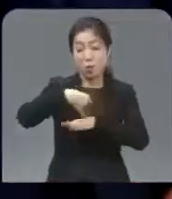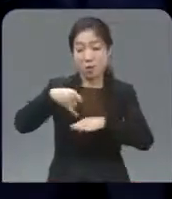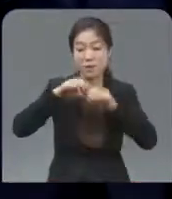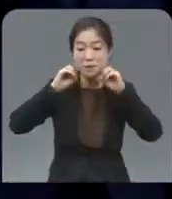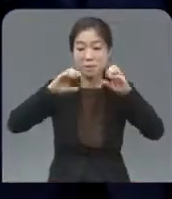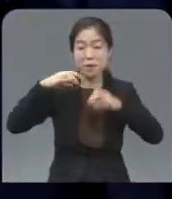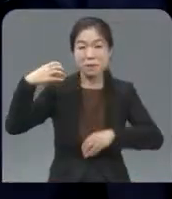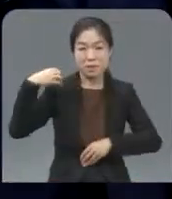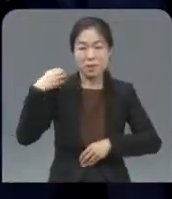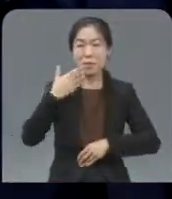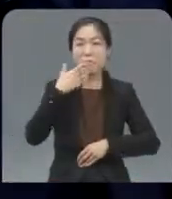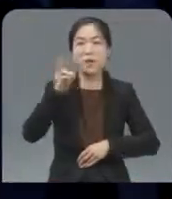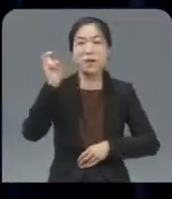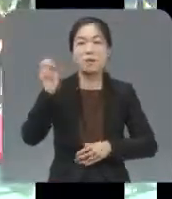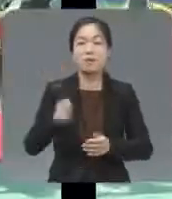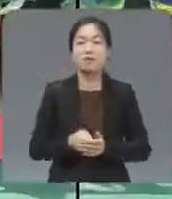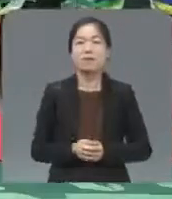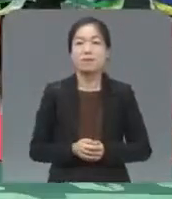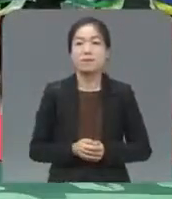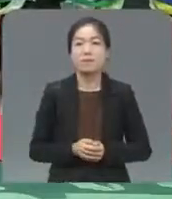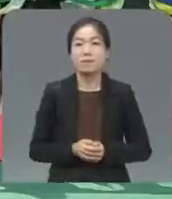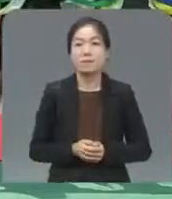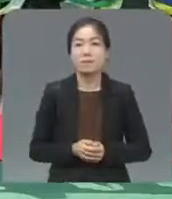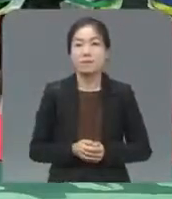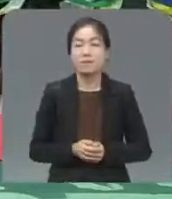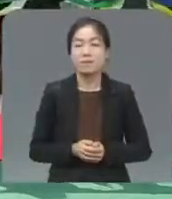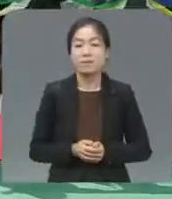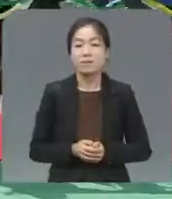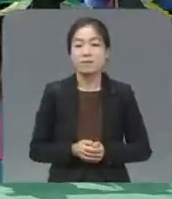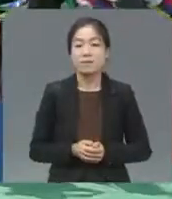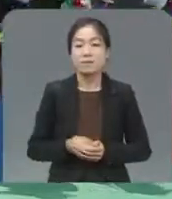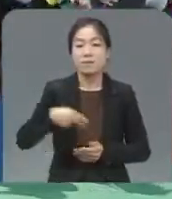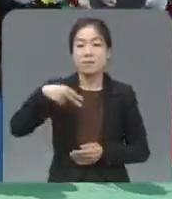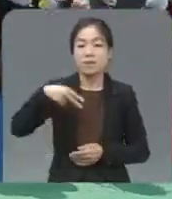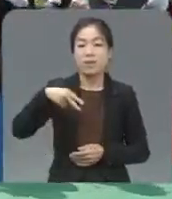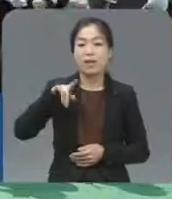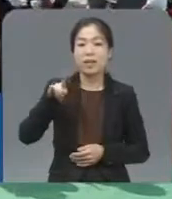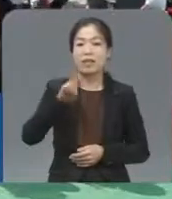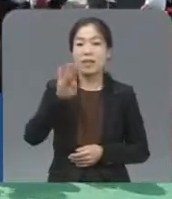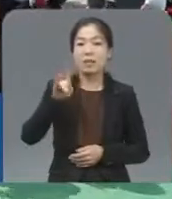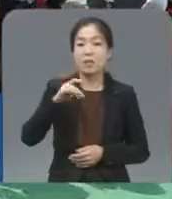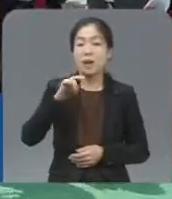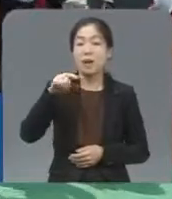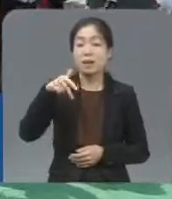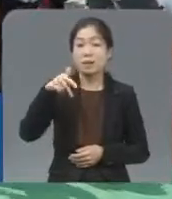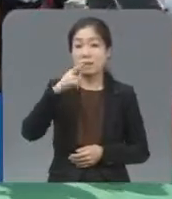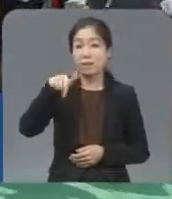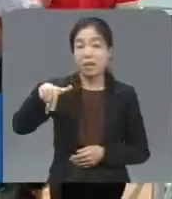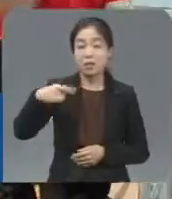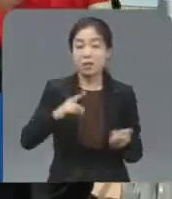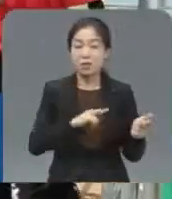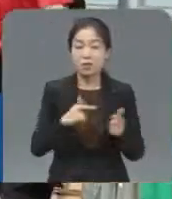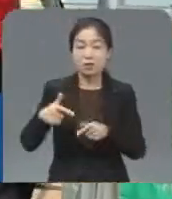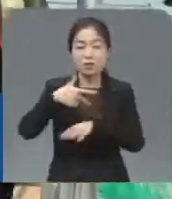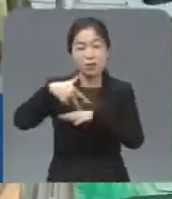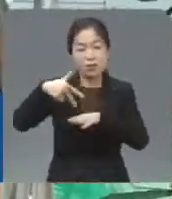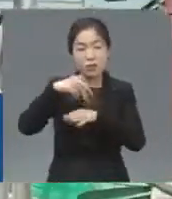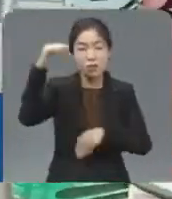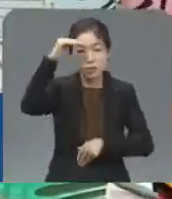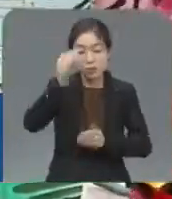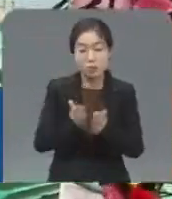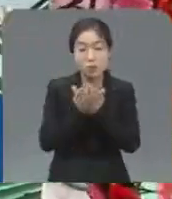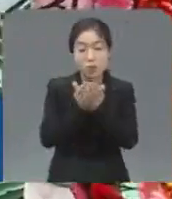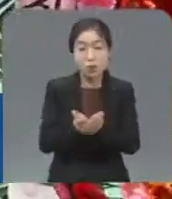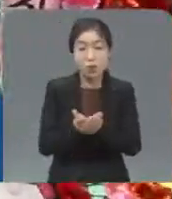하게 됐다 고 밝혔습니다 세방 낙조 등 진도군 다도의 풍광을 둘러볼 수 있는 관광 유람선 이